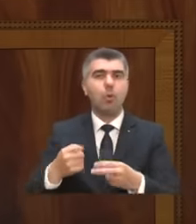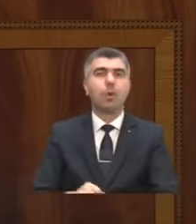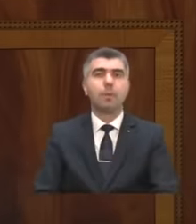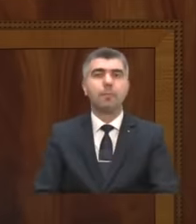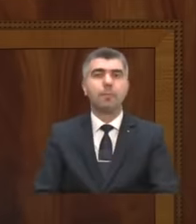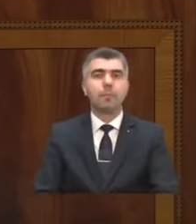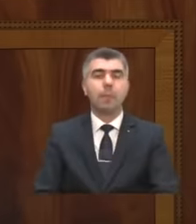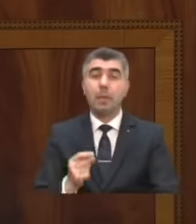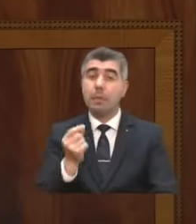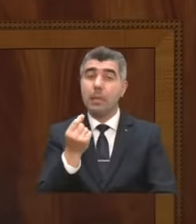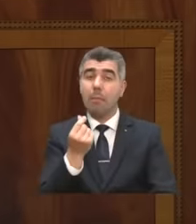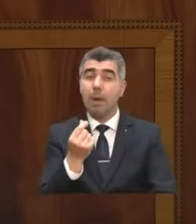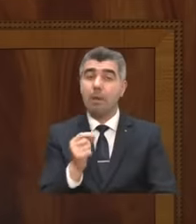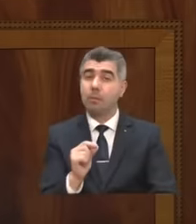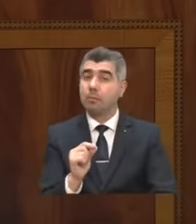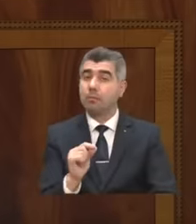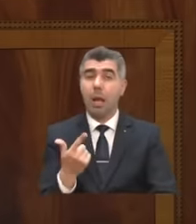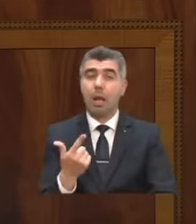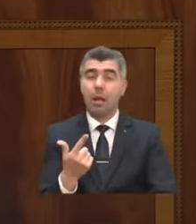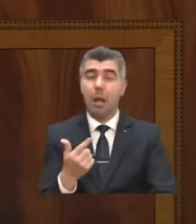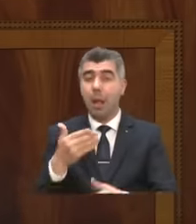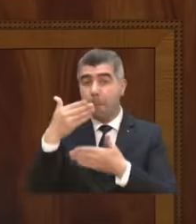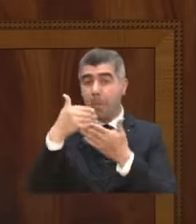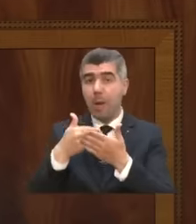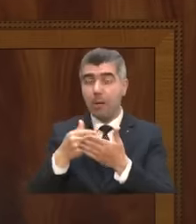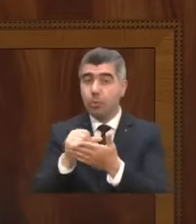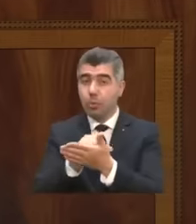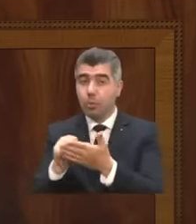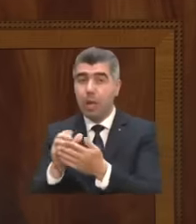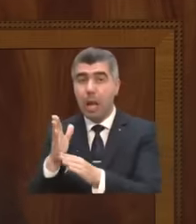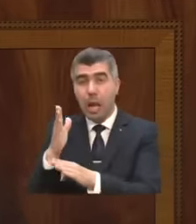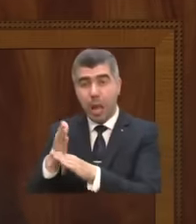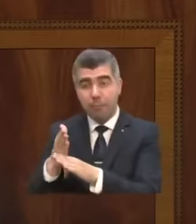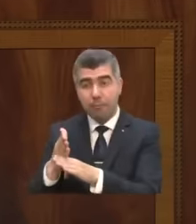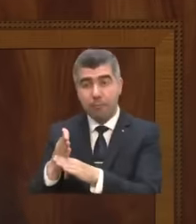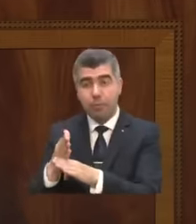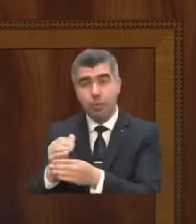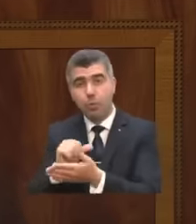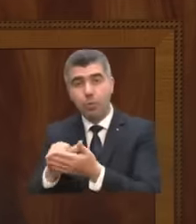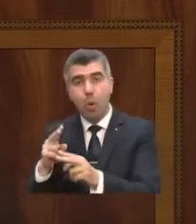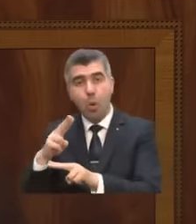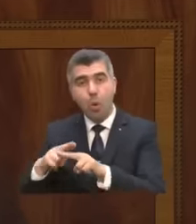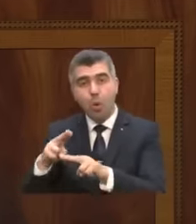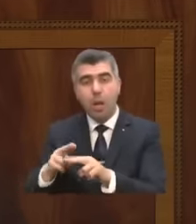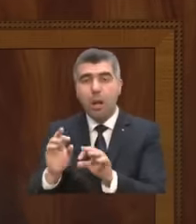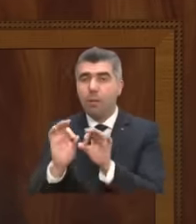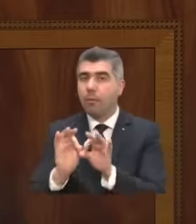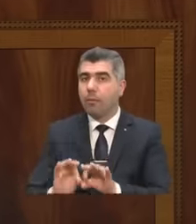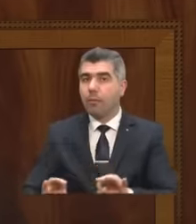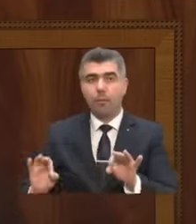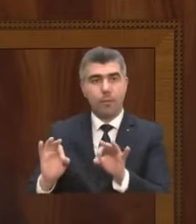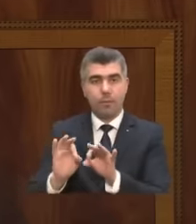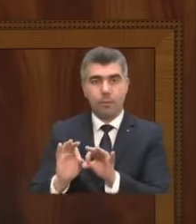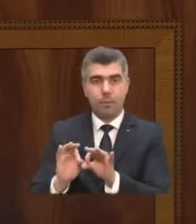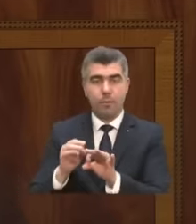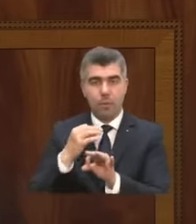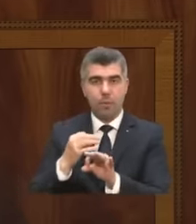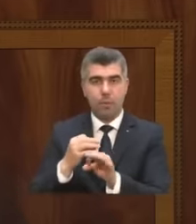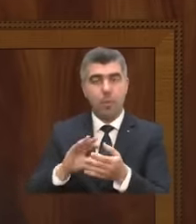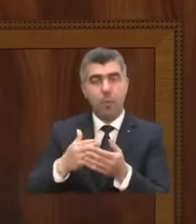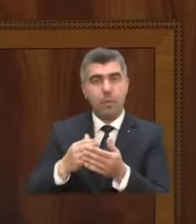باي ثمن؟ المغربي اليوم يشري اللحم او قاش قادر يشري الخضره، بمعنى دمرنا مائده المواطن